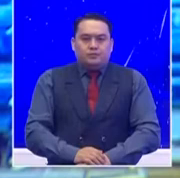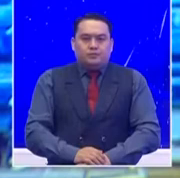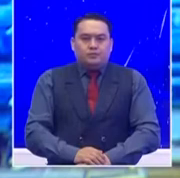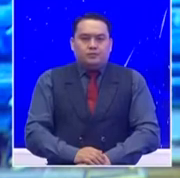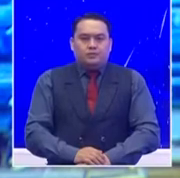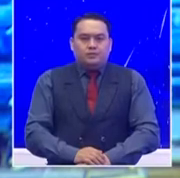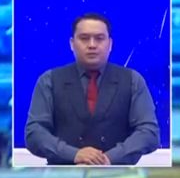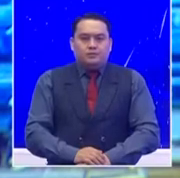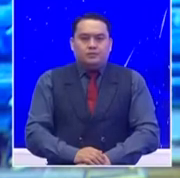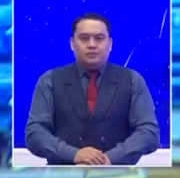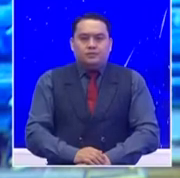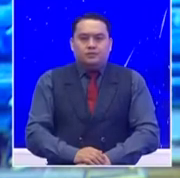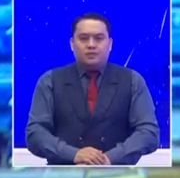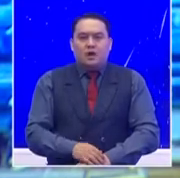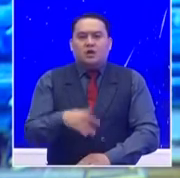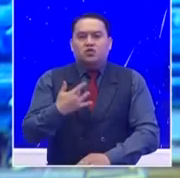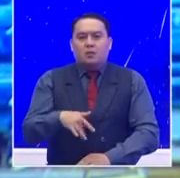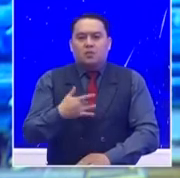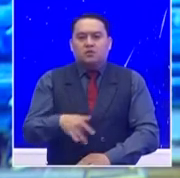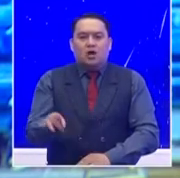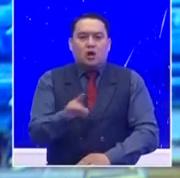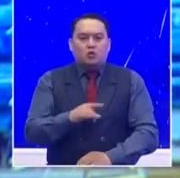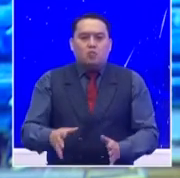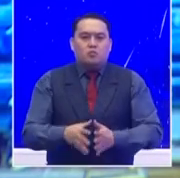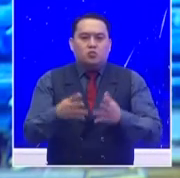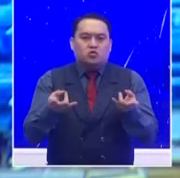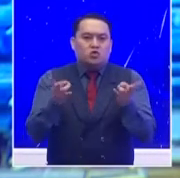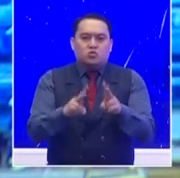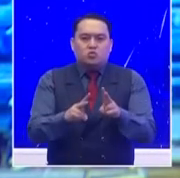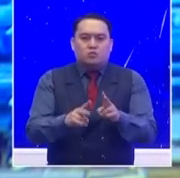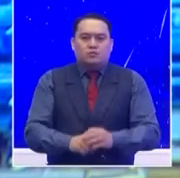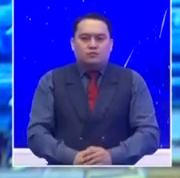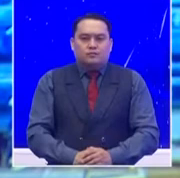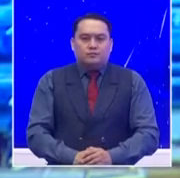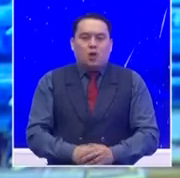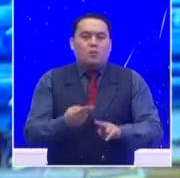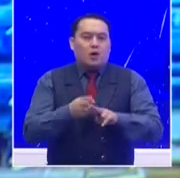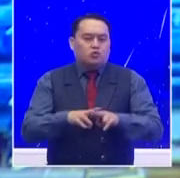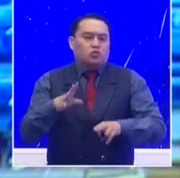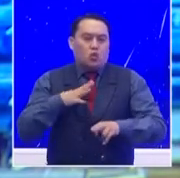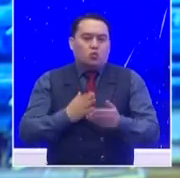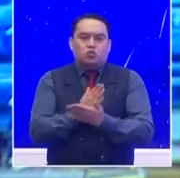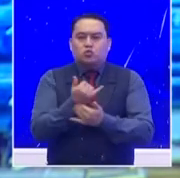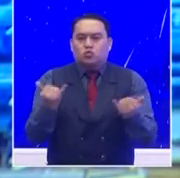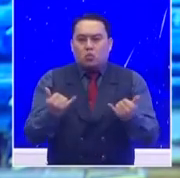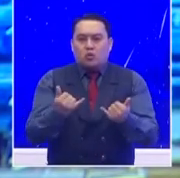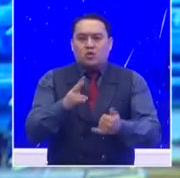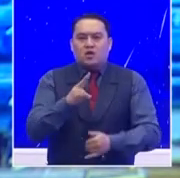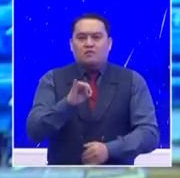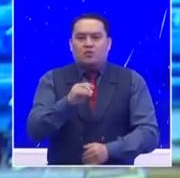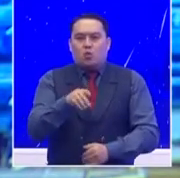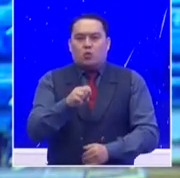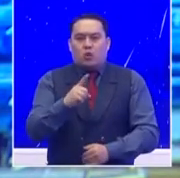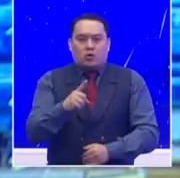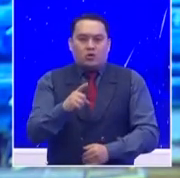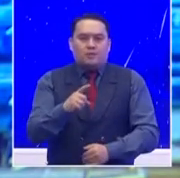продолжаем выпуск жителям жамбылского района больше не придется ездить южную столицу для получения услуг врача-невролога силе